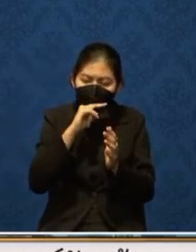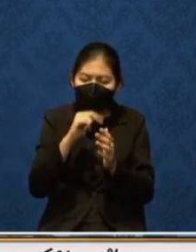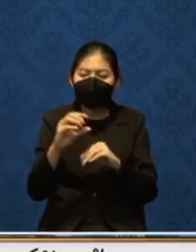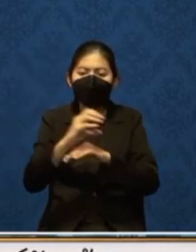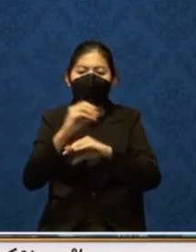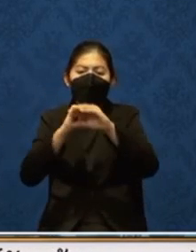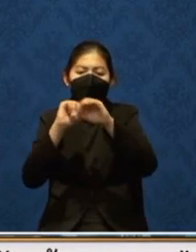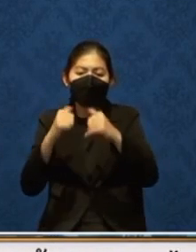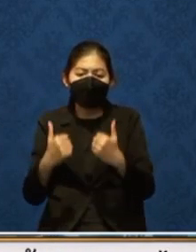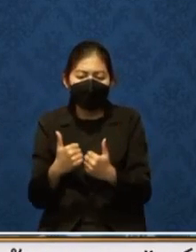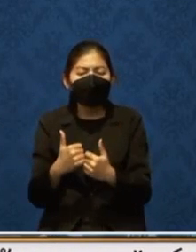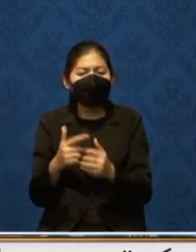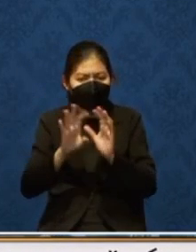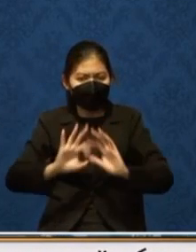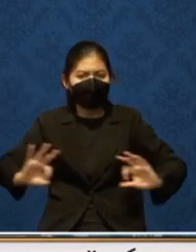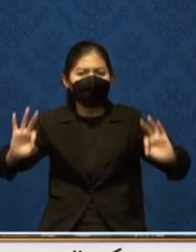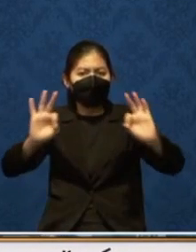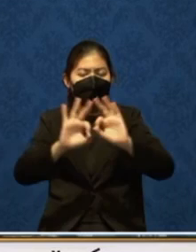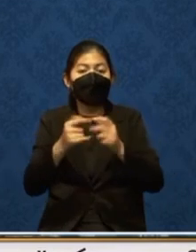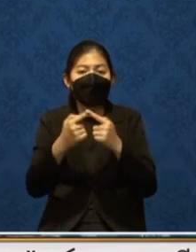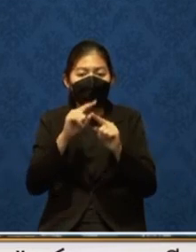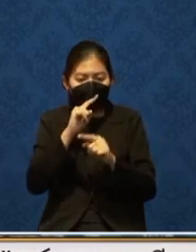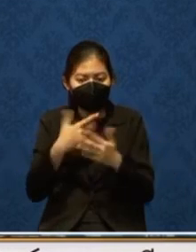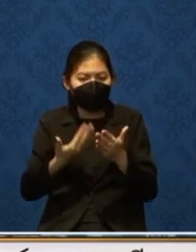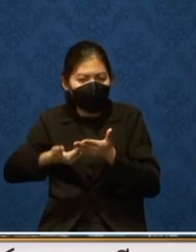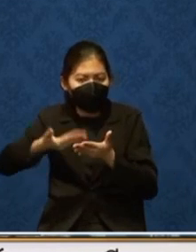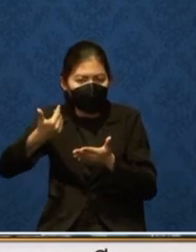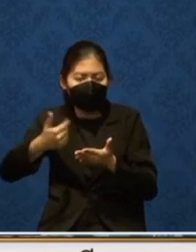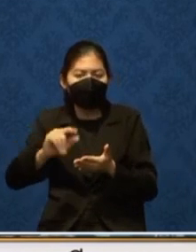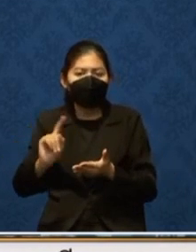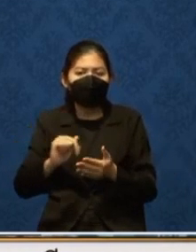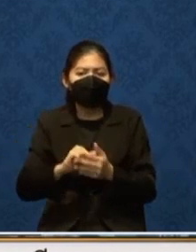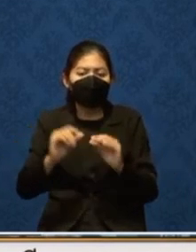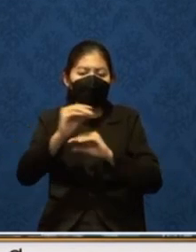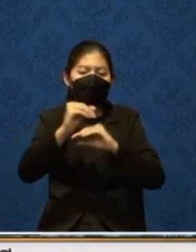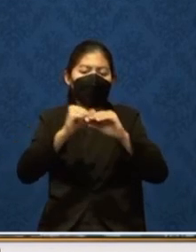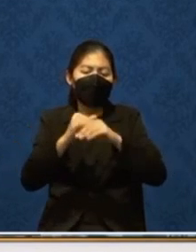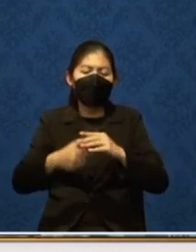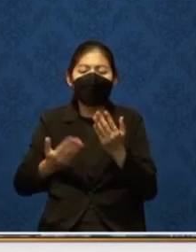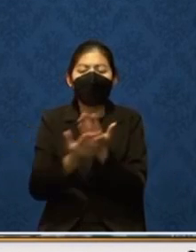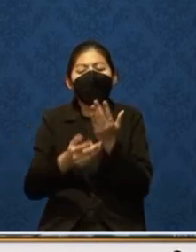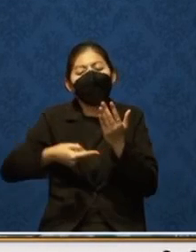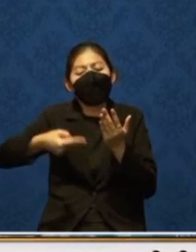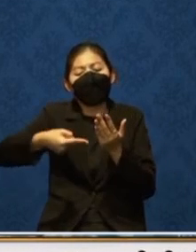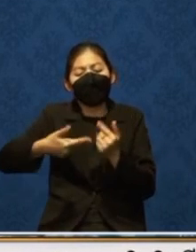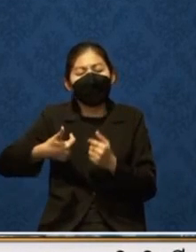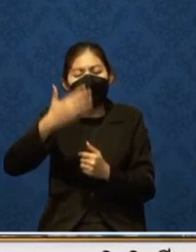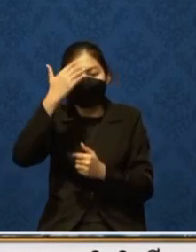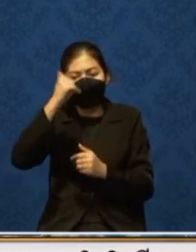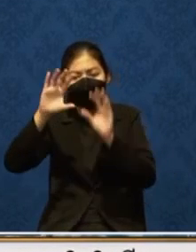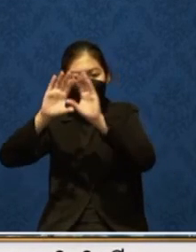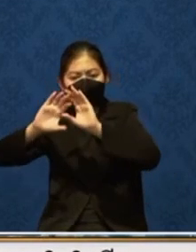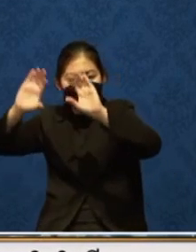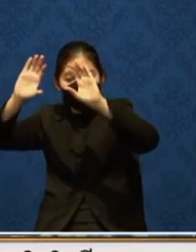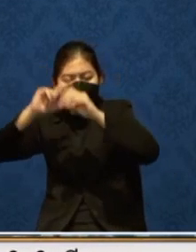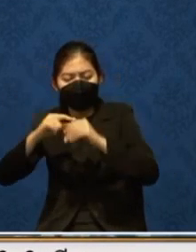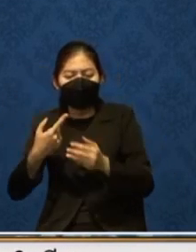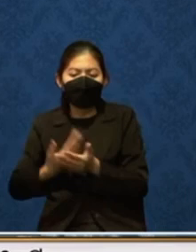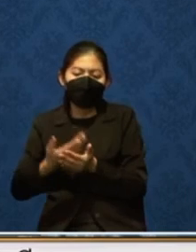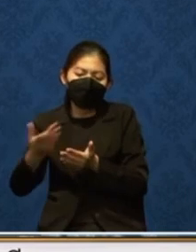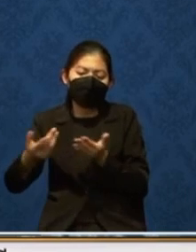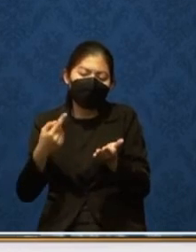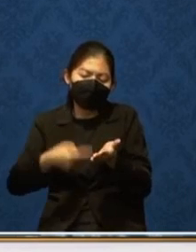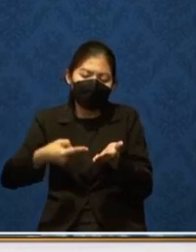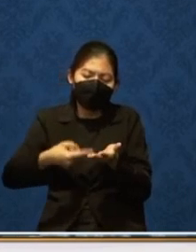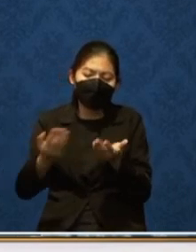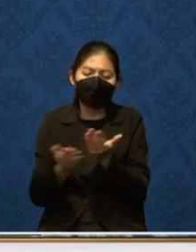ารจึงสำคัมากแต่กจะแง aka.ooไมมโครกซำซ้อนเพระว่า รัตวอุดหนุนอะไรที่ซ่ navigableคอสต